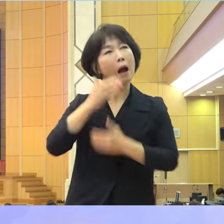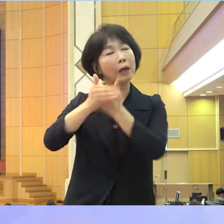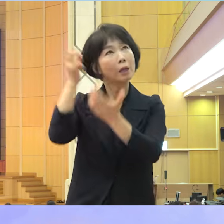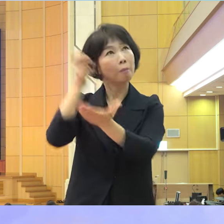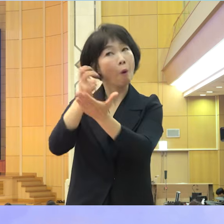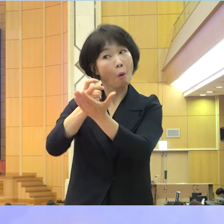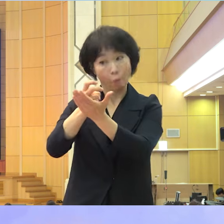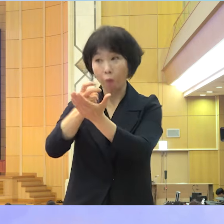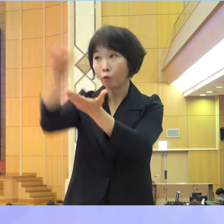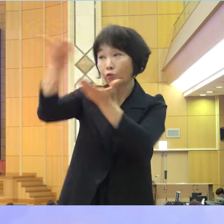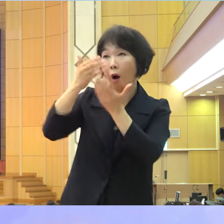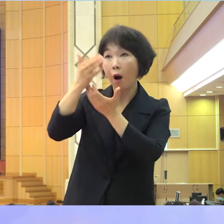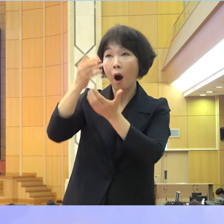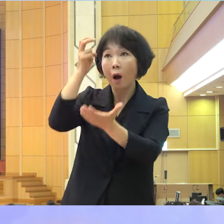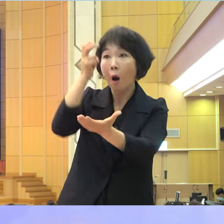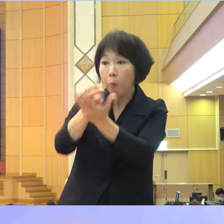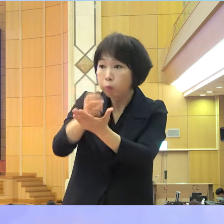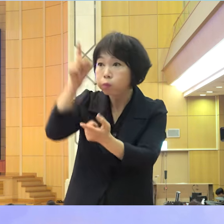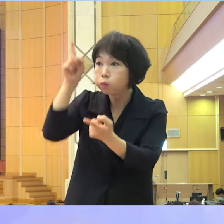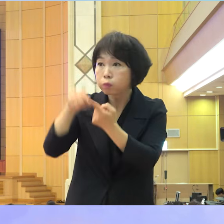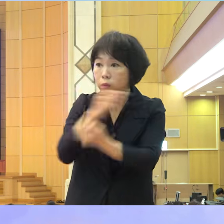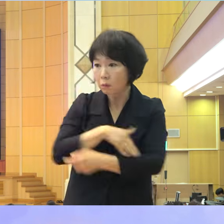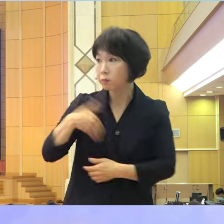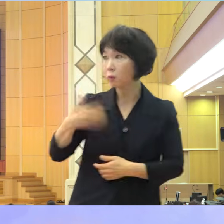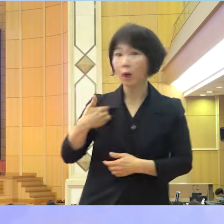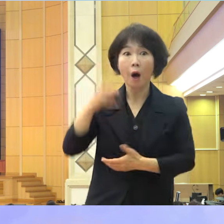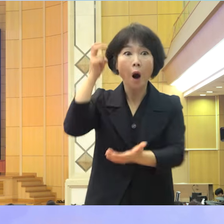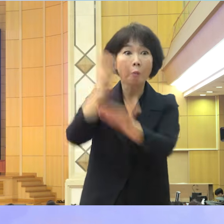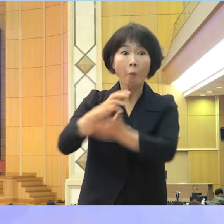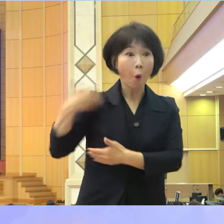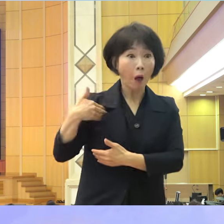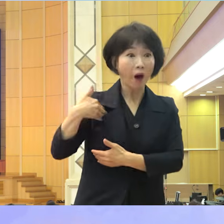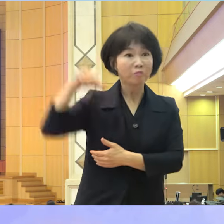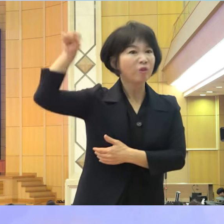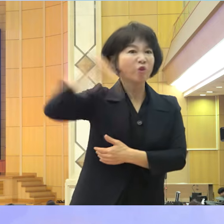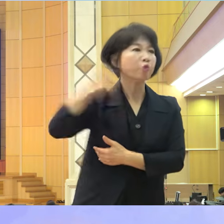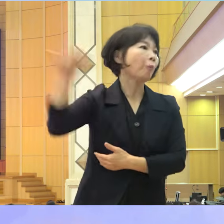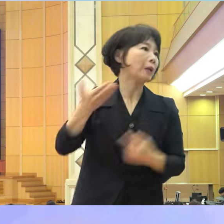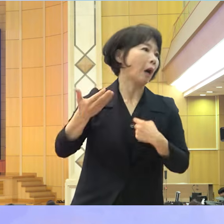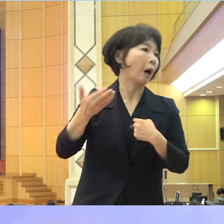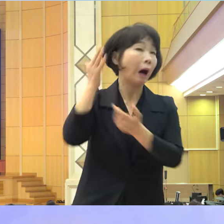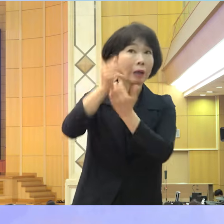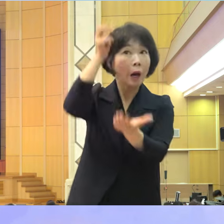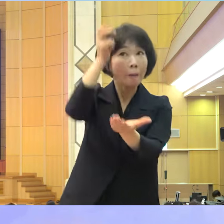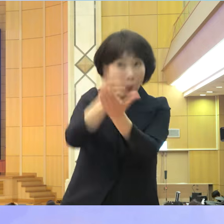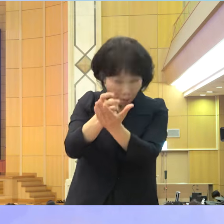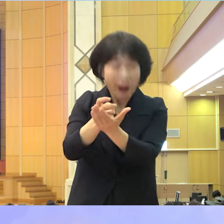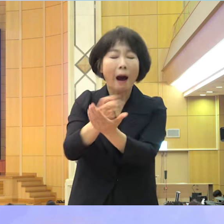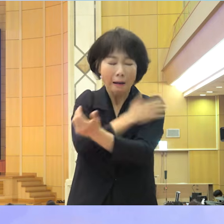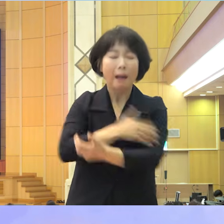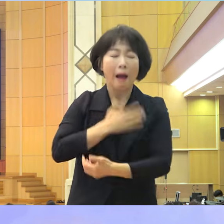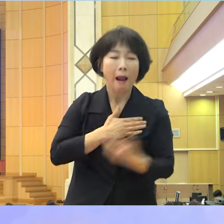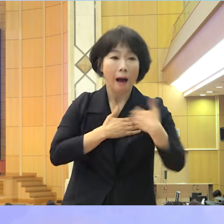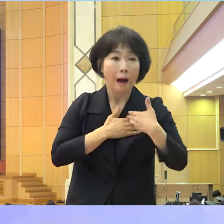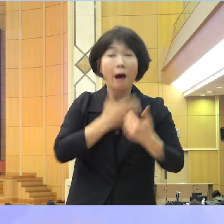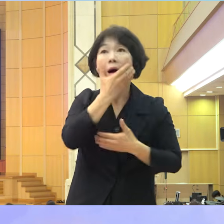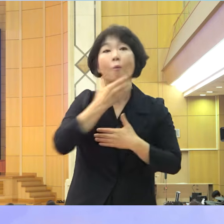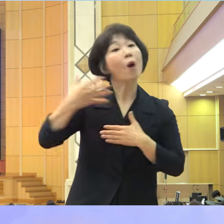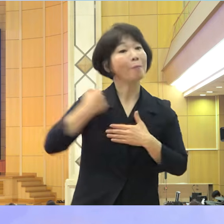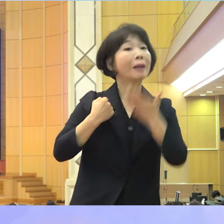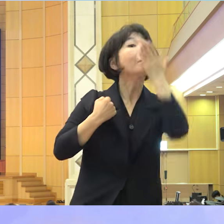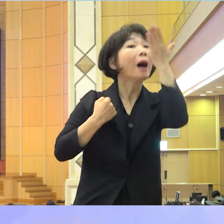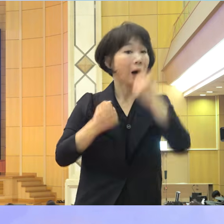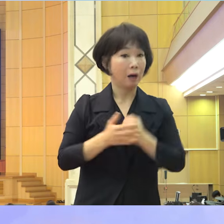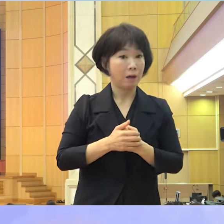하나님 주셨는데 율법을 알지 못하고 사는 사람은 저주를 받는다고 했고, 하나님 주신 율법을 알고 살면 복을 받게 되는데,